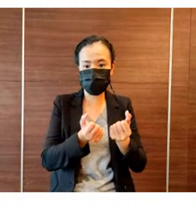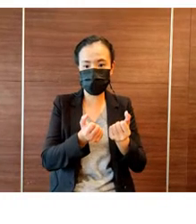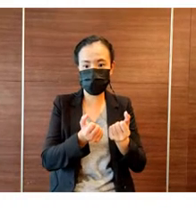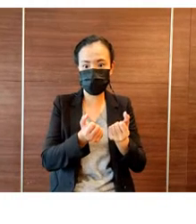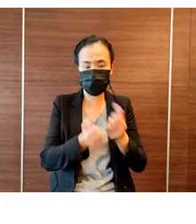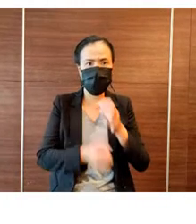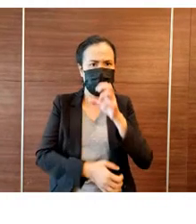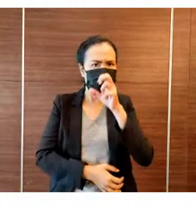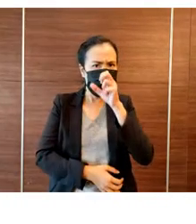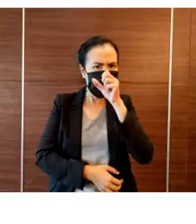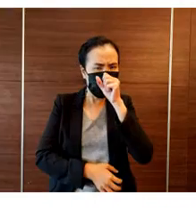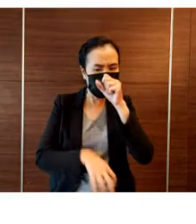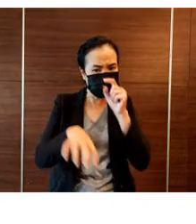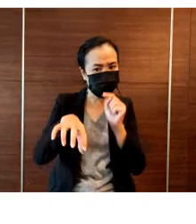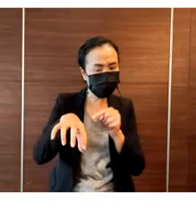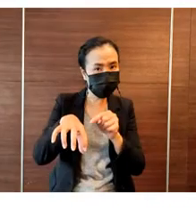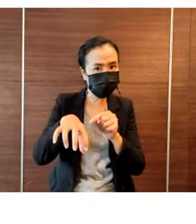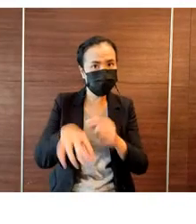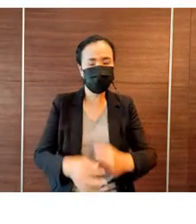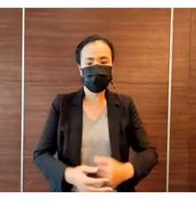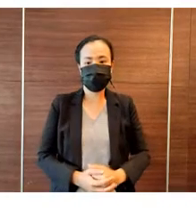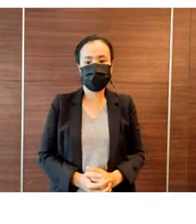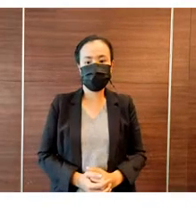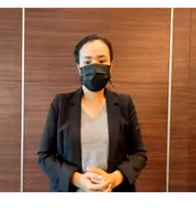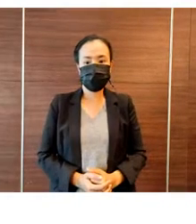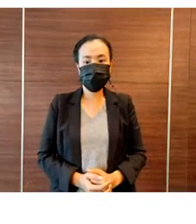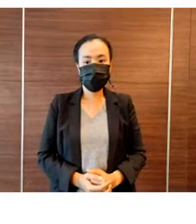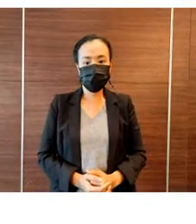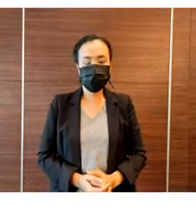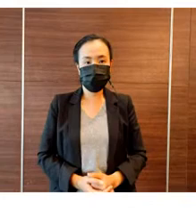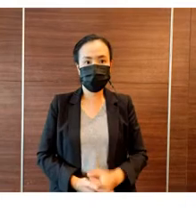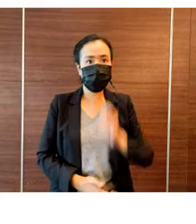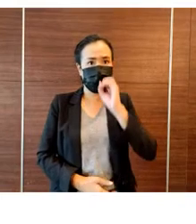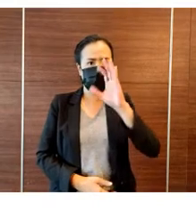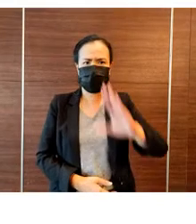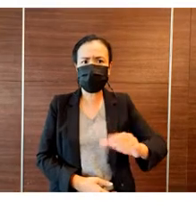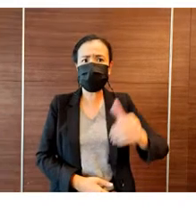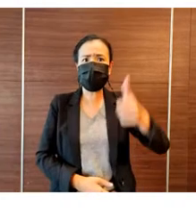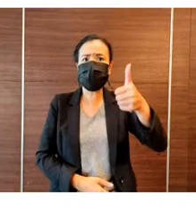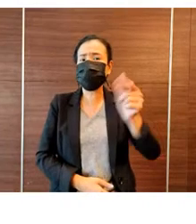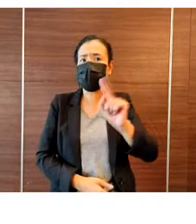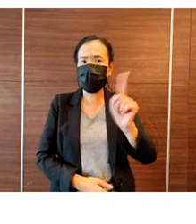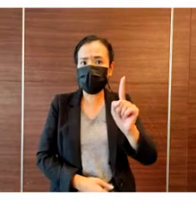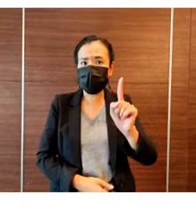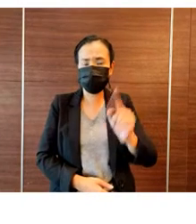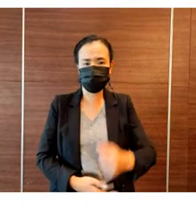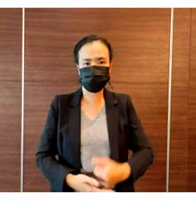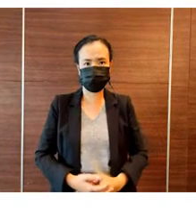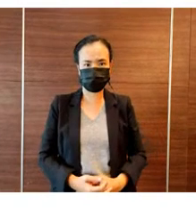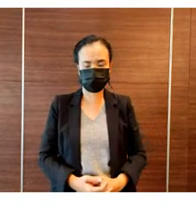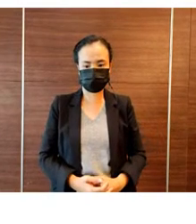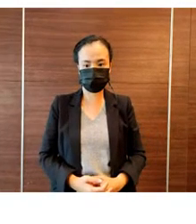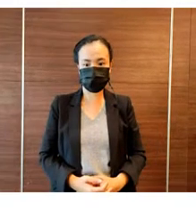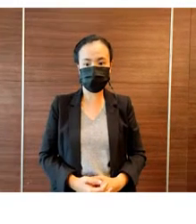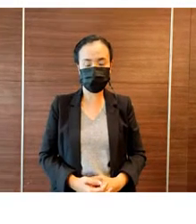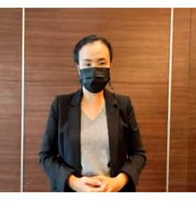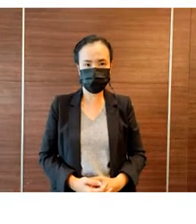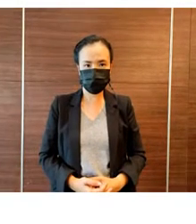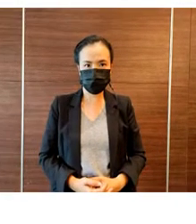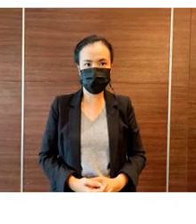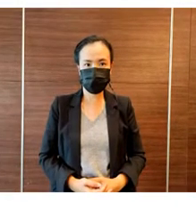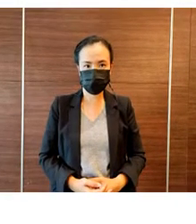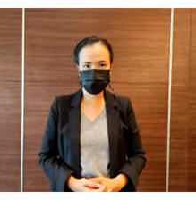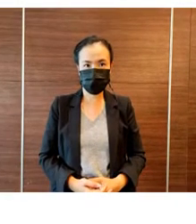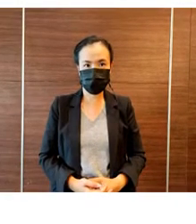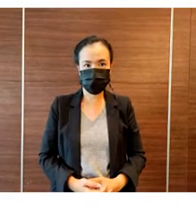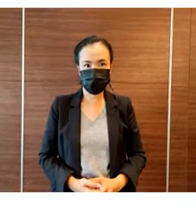กลับมากตอนที่ผมเจอแต่ถ้าจะให้ตอบว่ามันจะดีขึ้นได้ยังไงนะครับมันควรจะไปเป็นโซลูชันอ